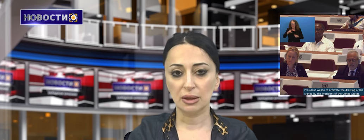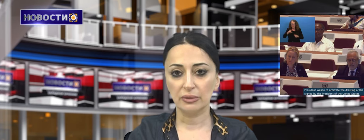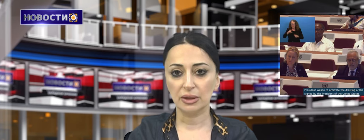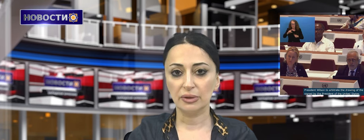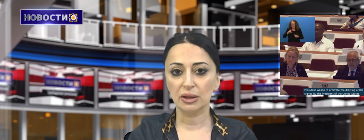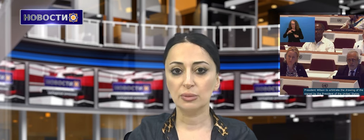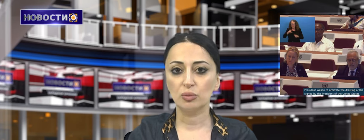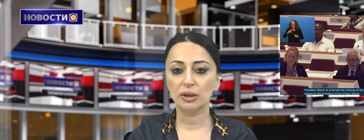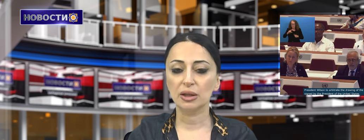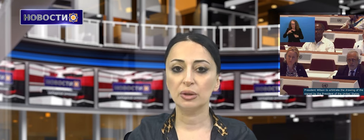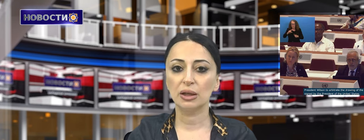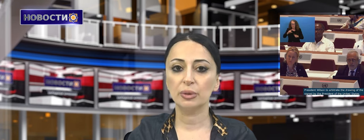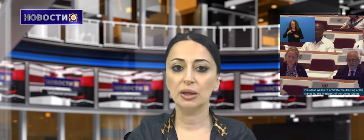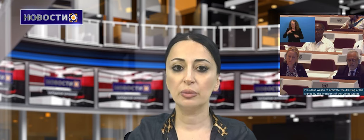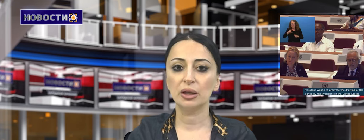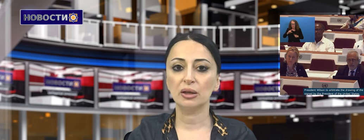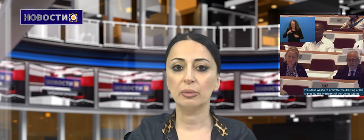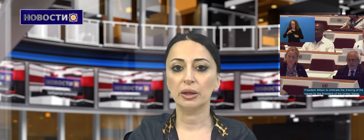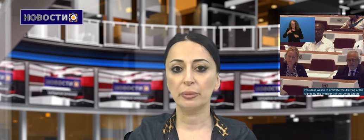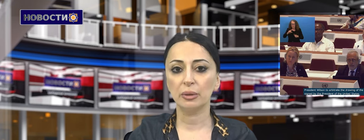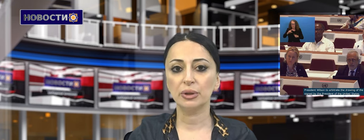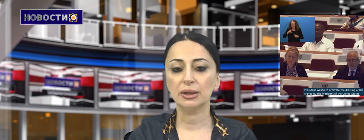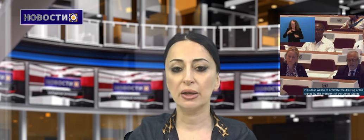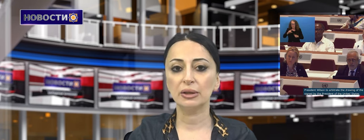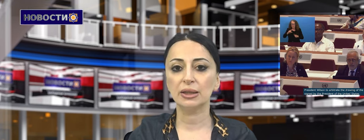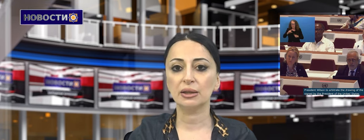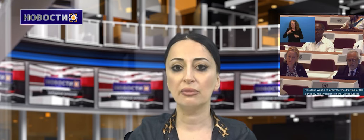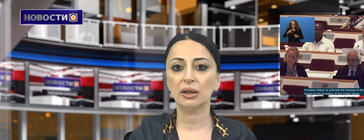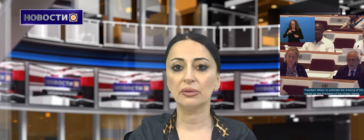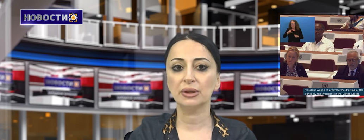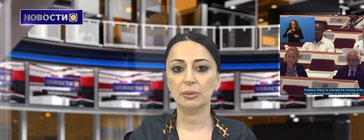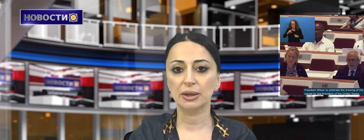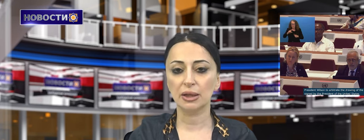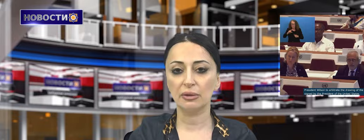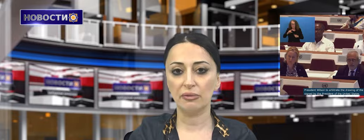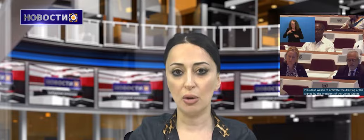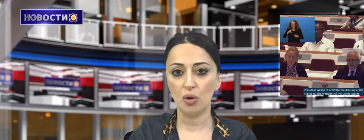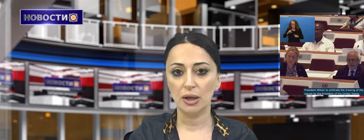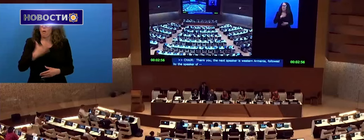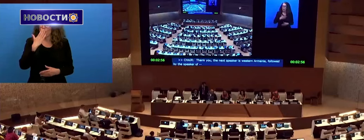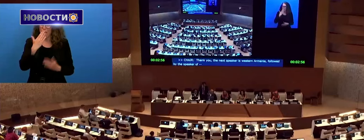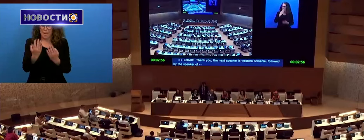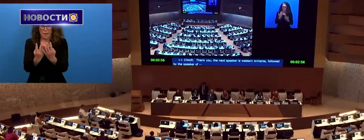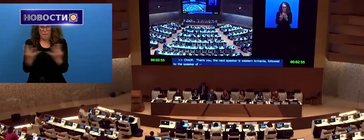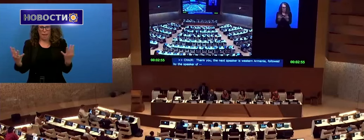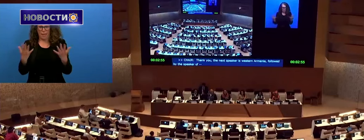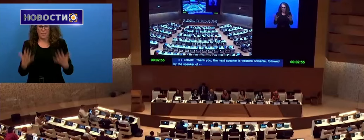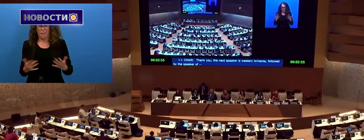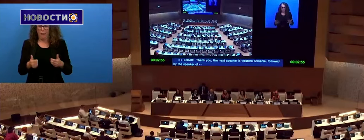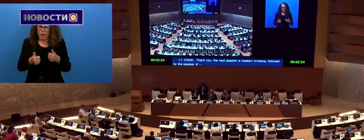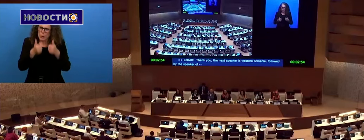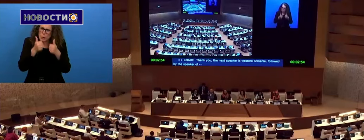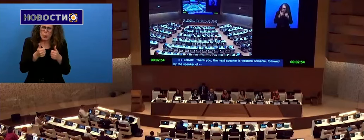председатель Национального совета Республики Западная Армения Армин Акрабарамян представил несколько фактов с веб-сайта ФАО. Итак, по